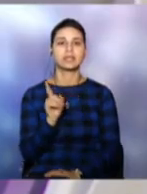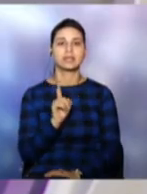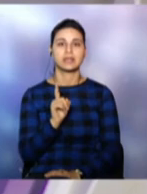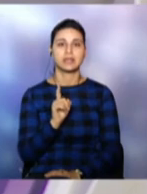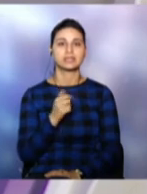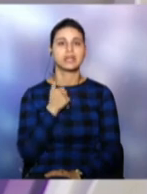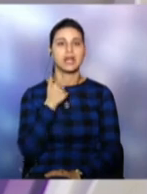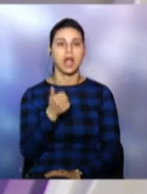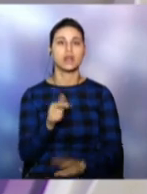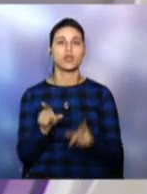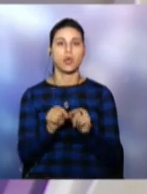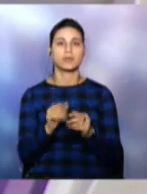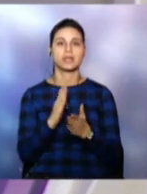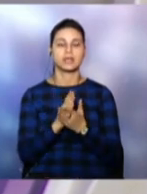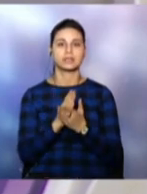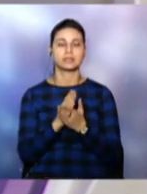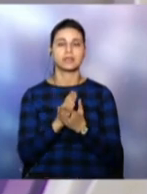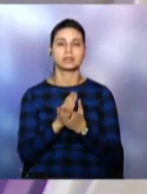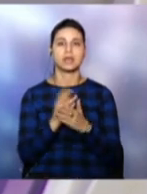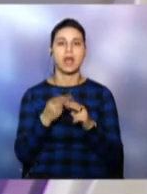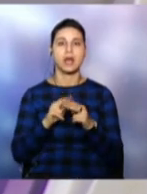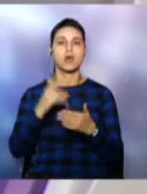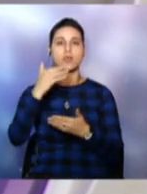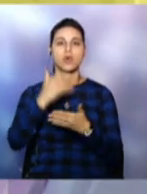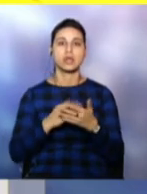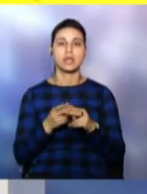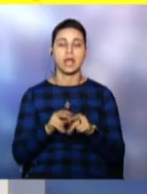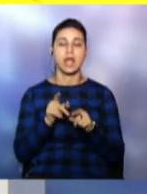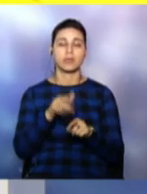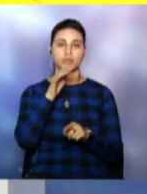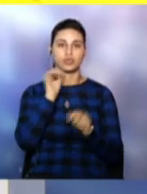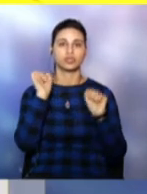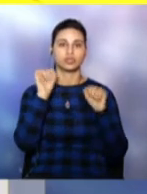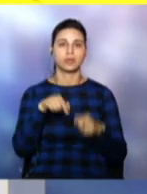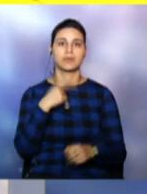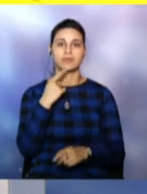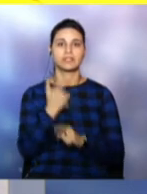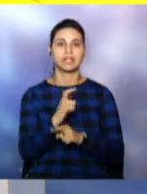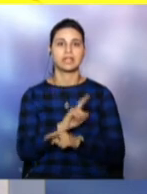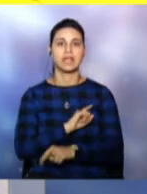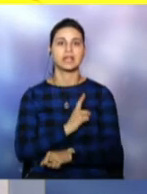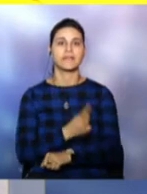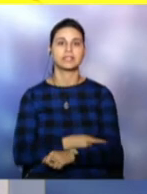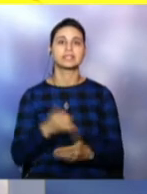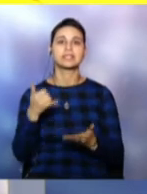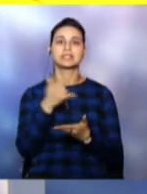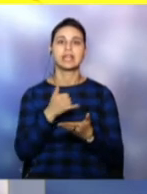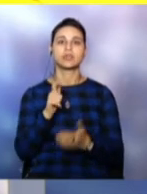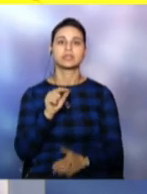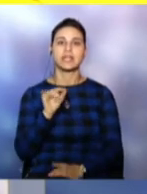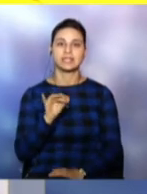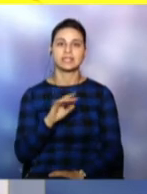კარგი კომბინაციაა ჩამოთვლილ პროდუქტებთან და შეიძლება ამ შემთხვევაში გამოვიყენოთ, გავაძლიეროთ ეს ეფექტი ზეითუნის ზეთით